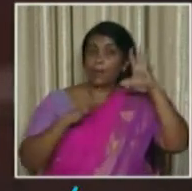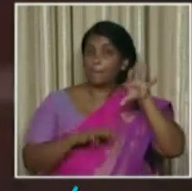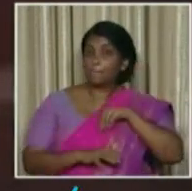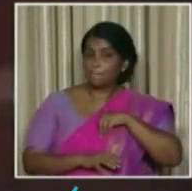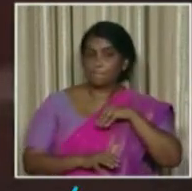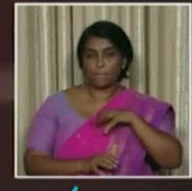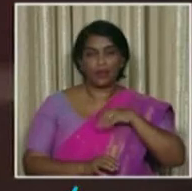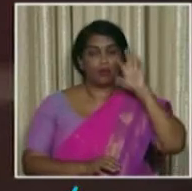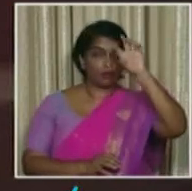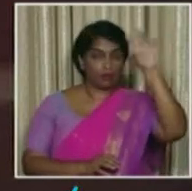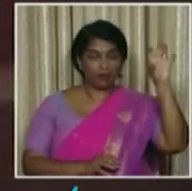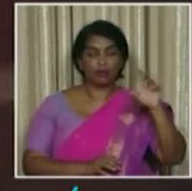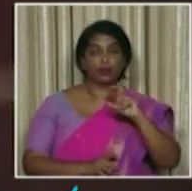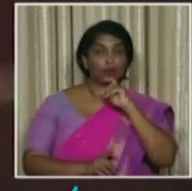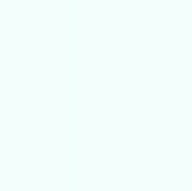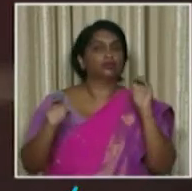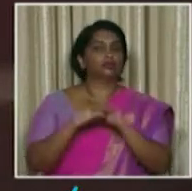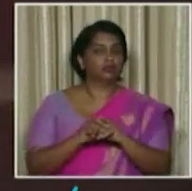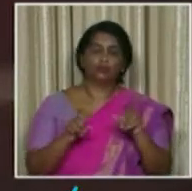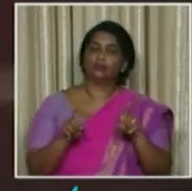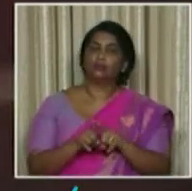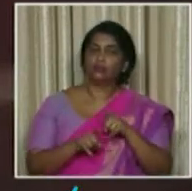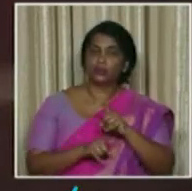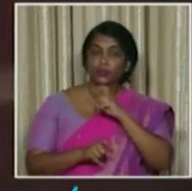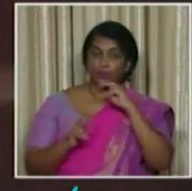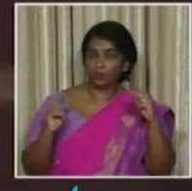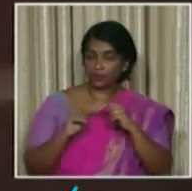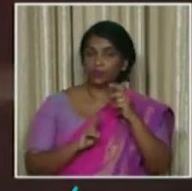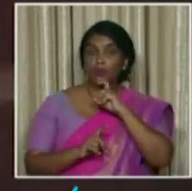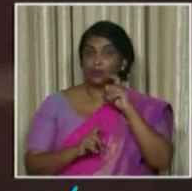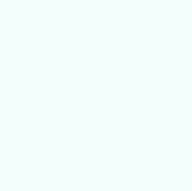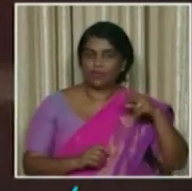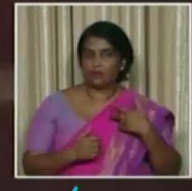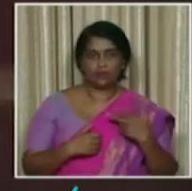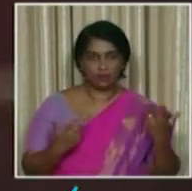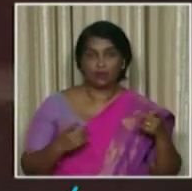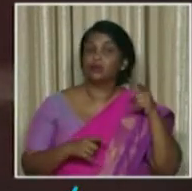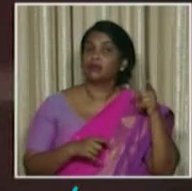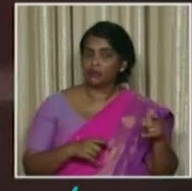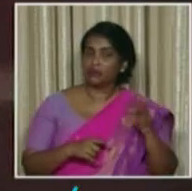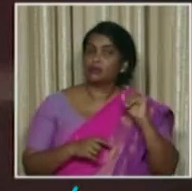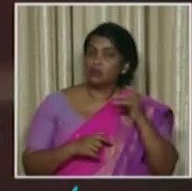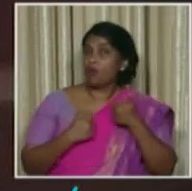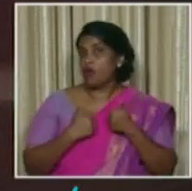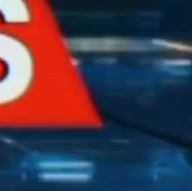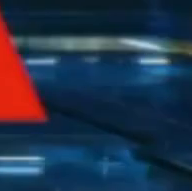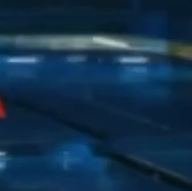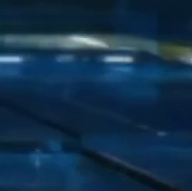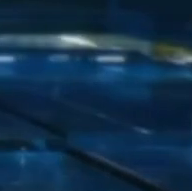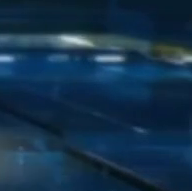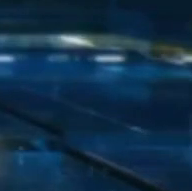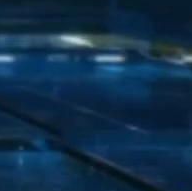රටවල් වල විනිසුරුවරුනුත් ඇතුල් වන ආකාරයටයි ඒ අධිකරණයේ විනිසුරුවරුන්ගේ සංවිතිය තියෙන්නේ. ඒකෙන් යම් කිසි හොඳ දෙයක් වෙයි කියලායි විශ්වාසය.